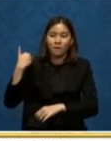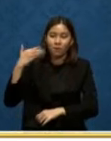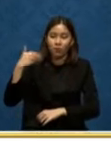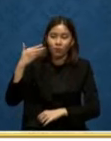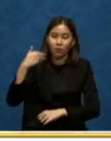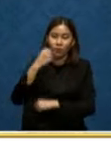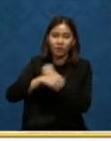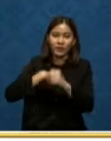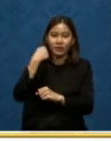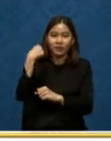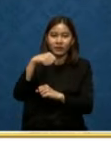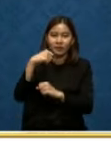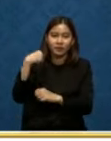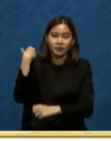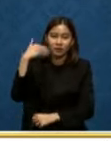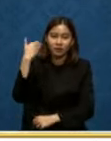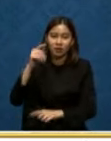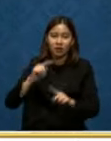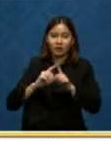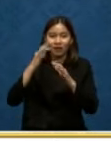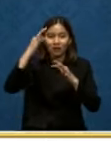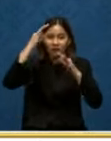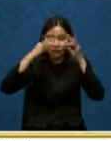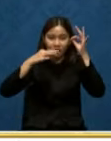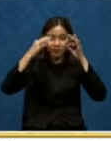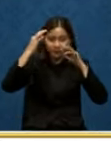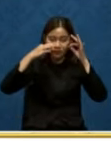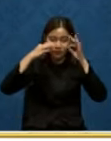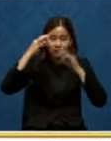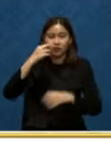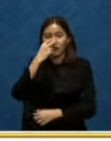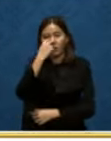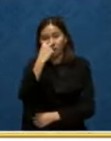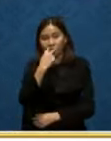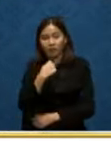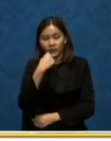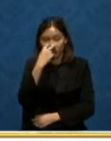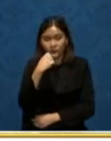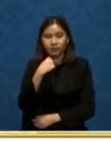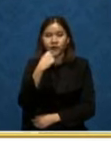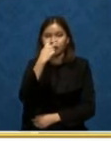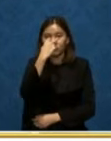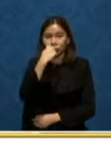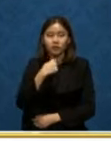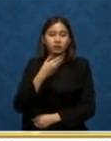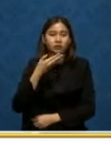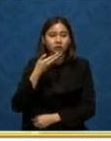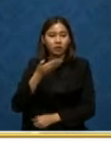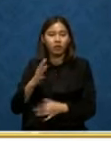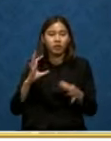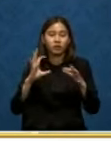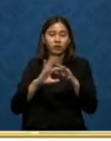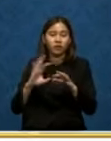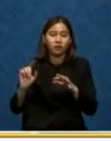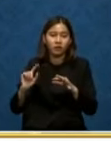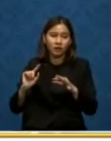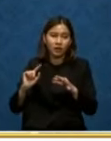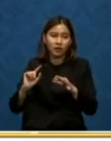หลายสิบปีแต่น้ำตาของพี่น้องชาวสวนยางยังคงต้องหลั่งไหลอยู่ตลอดเวลาในเรื่องของราคา